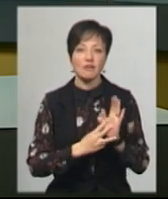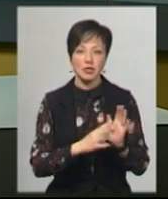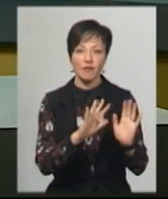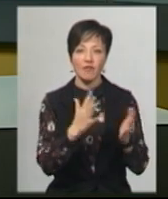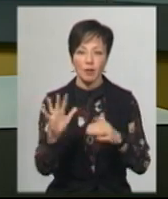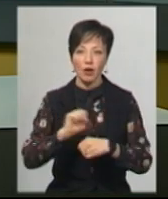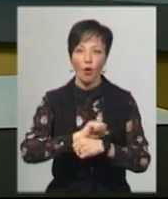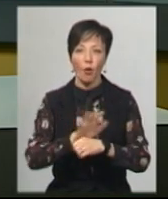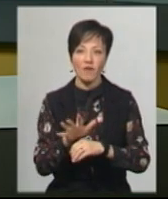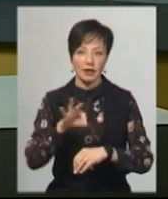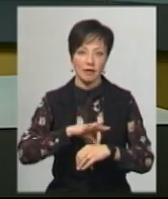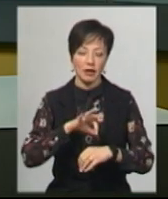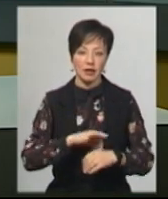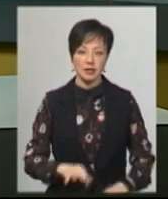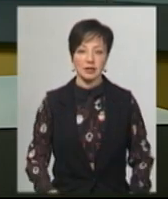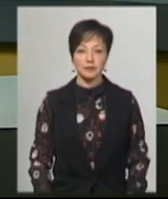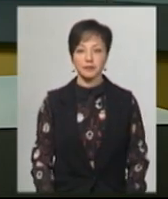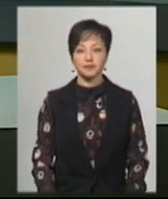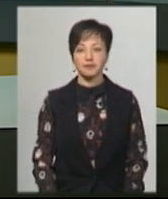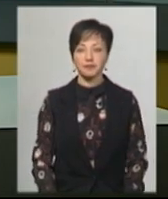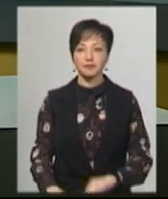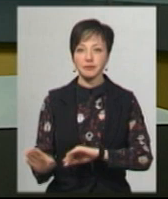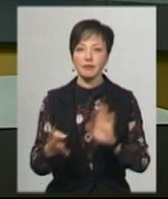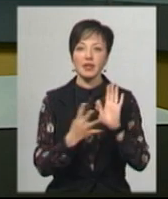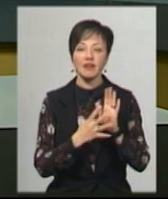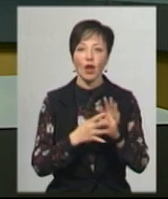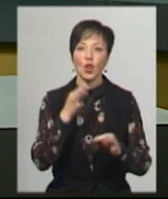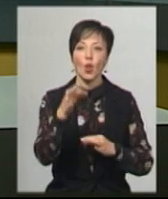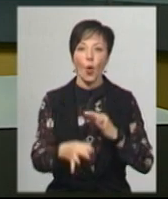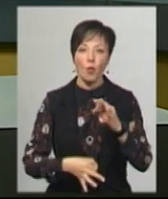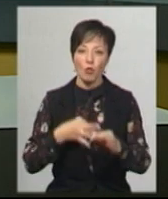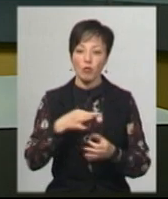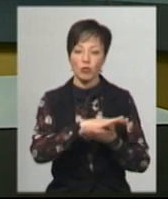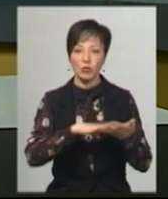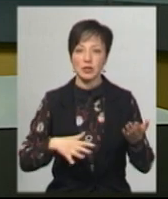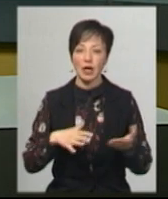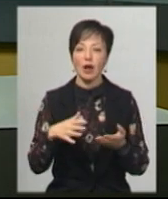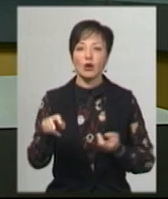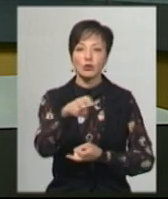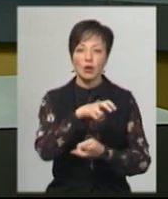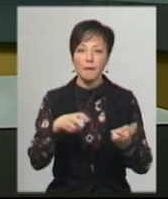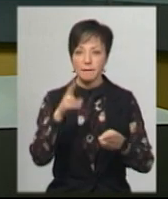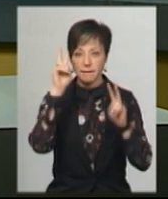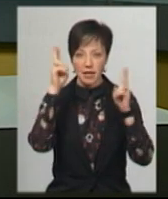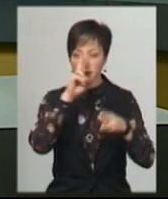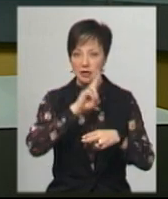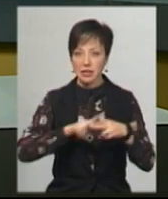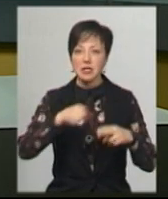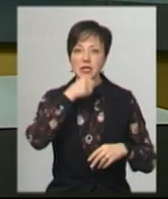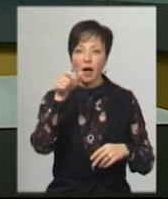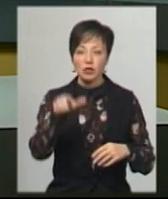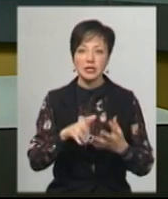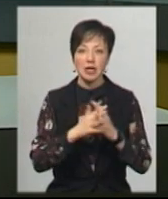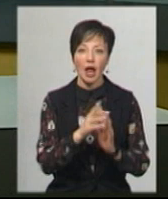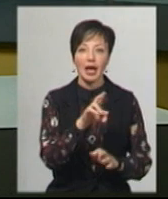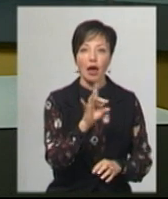випадків COVID-19. 9-ту добу поспіль тривають пошуки безвісти зниклого старости села Ярославка